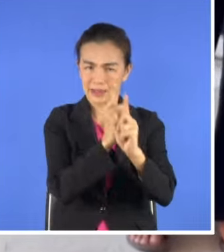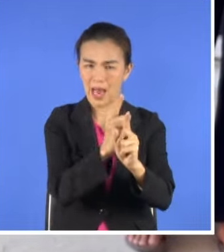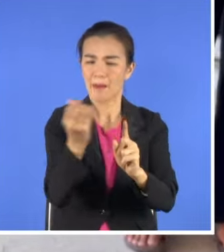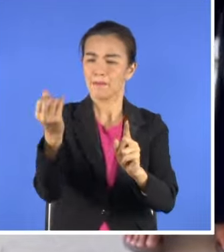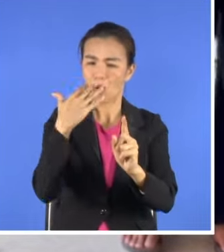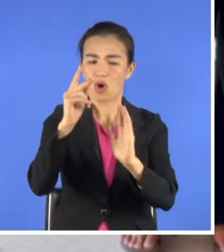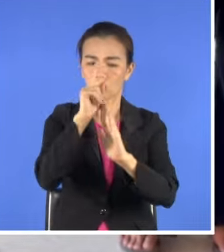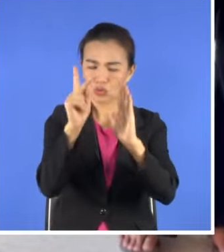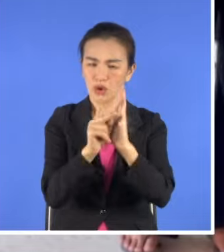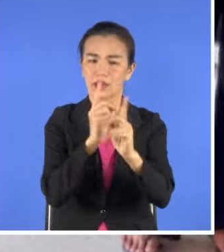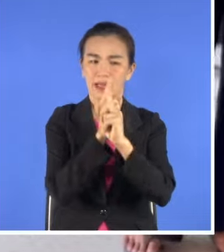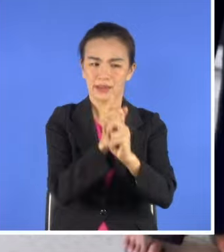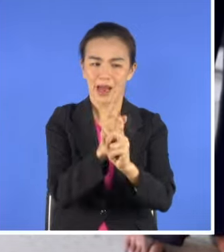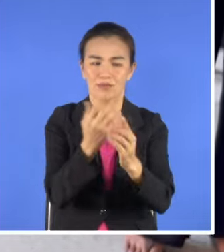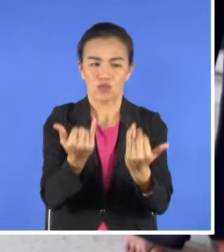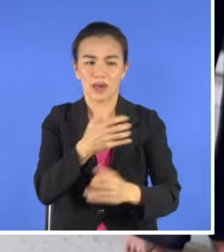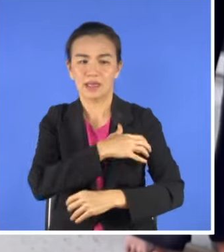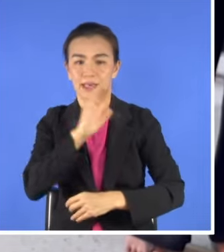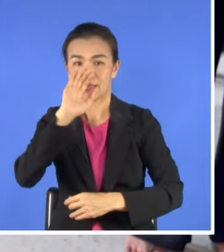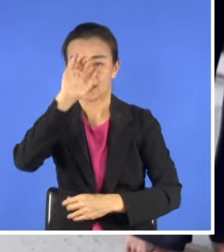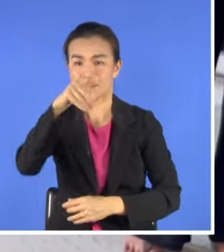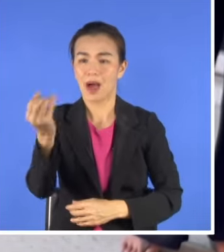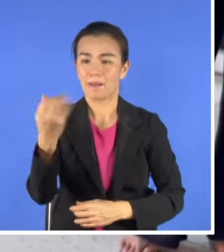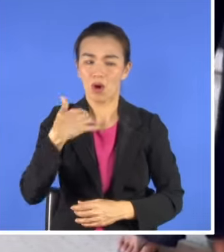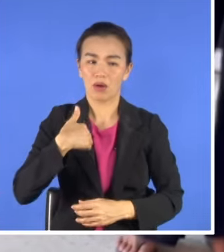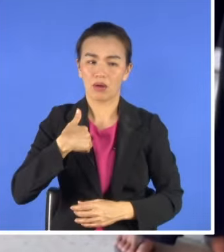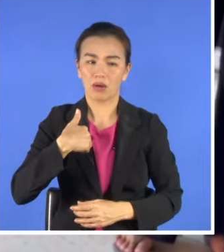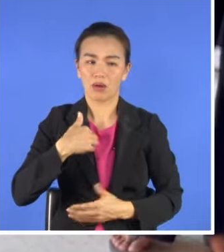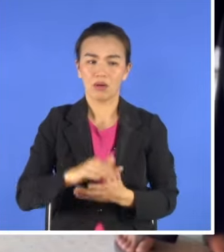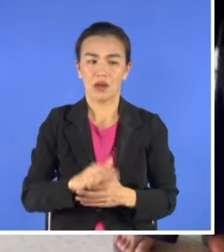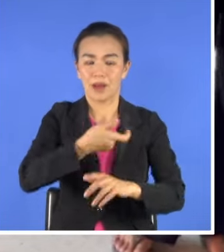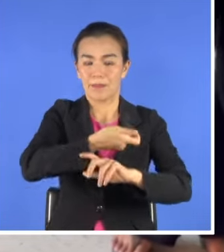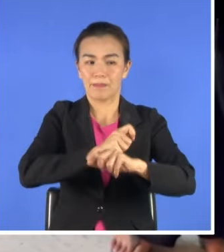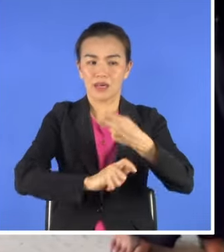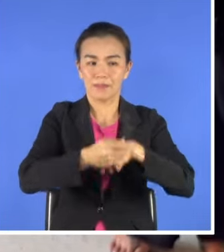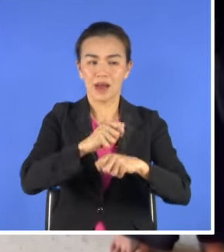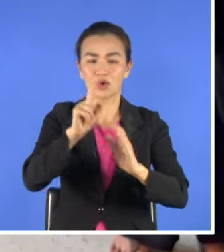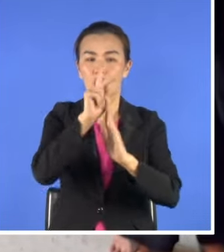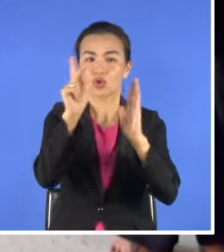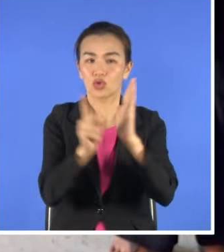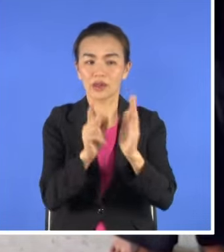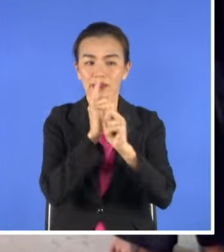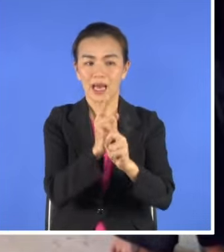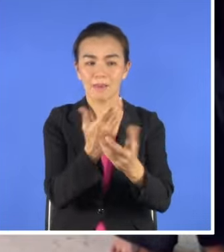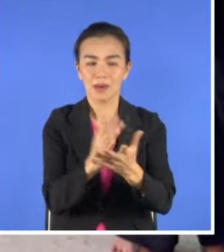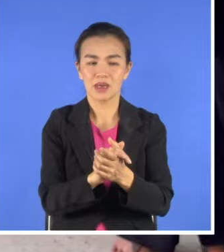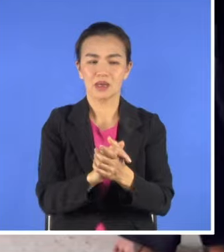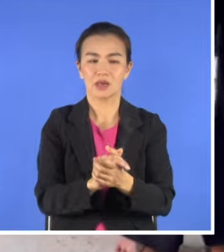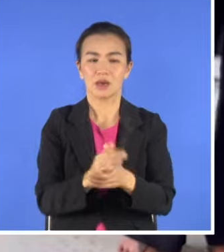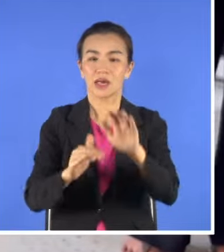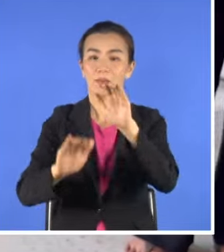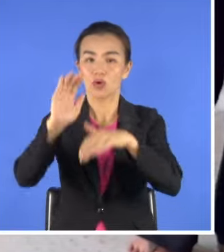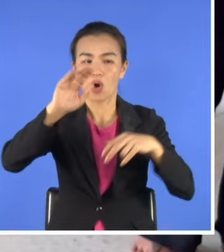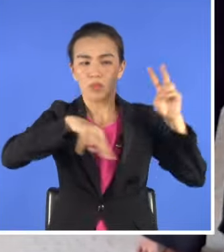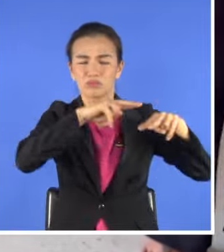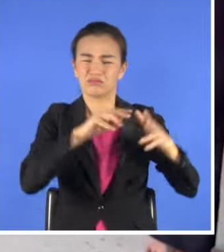ต่วันนี้ทางเทศบาลกลับบอกว่าเราไม่ปฏิบัติตามระเบียบของทางเทศบาลแล้วฝ่ายปกครองก็บอกว่าเขาก็ลำบาก